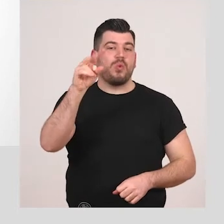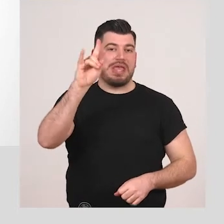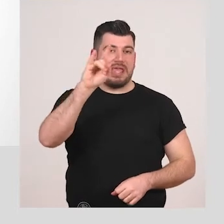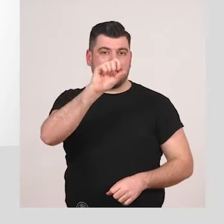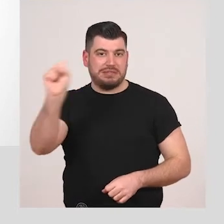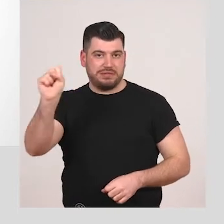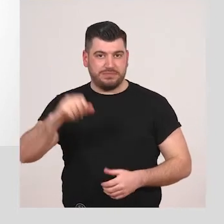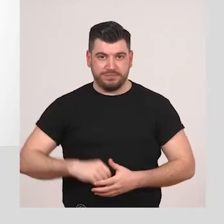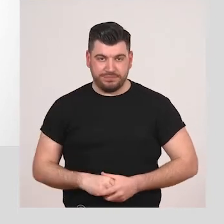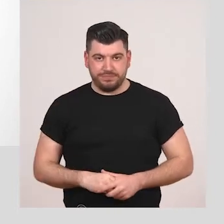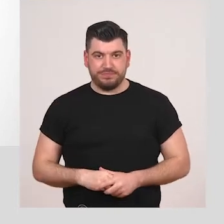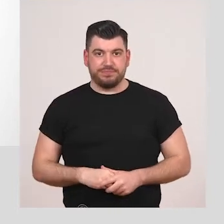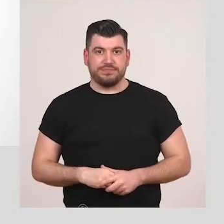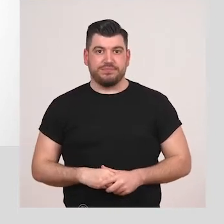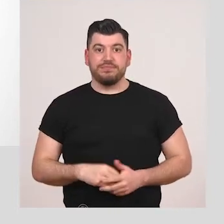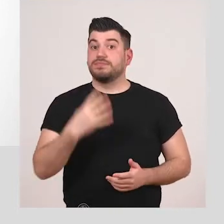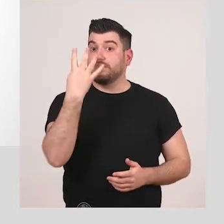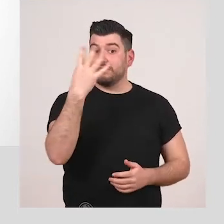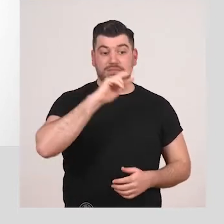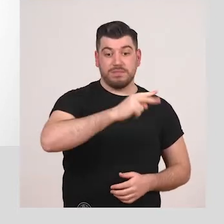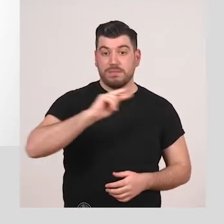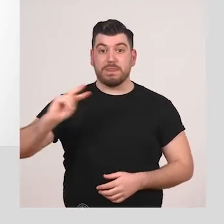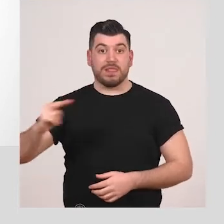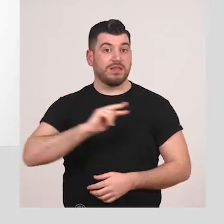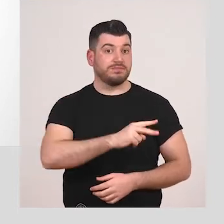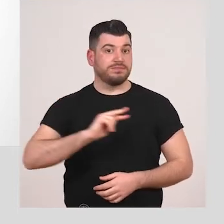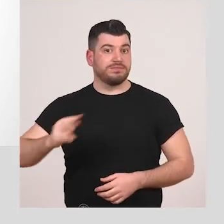Έχουμε 4 απαντήσεις. Ποια είναι η πιο σωστή?